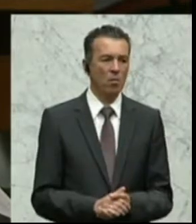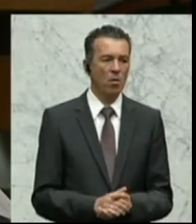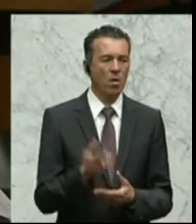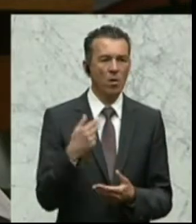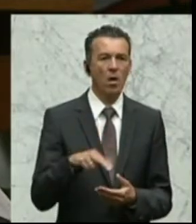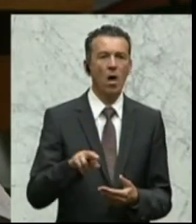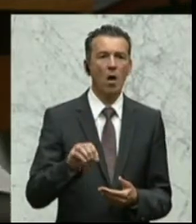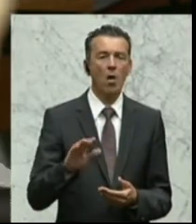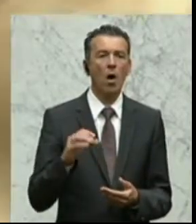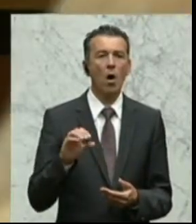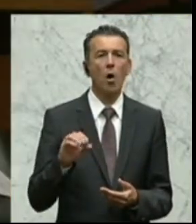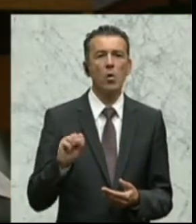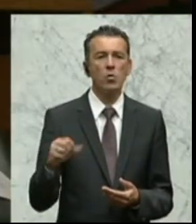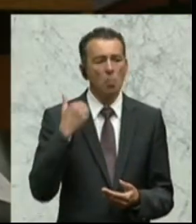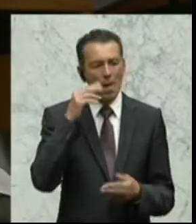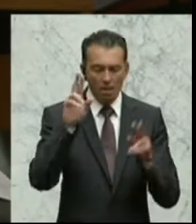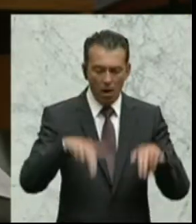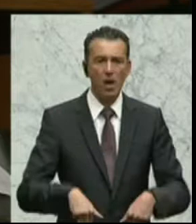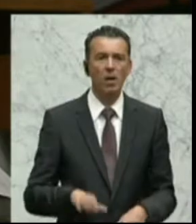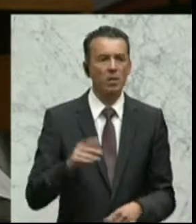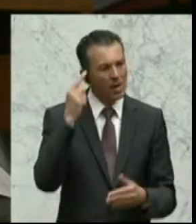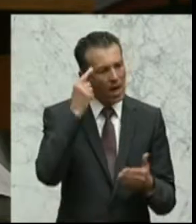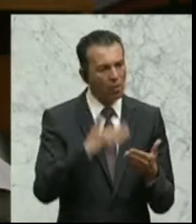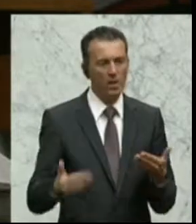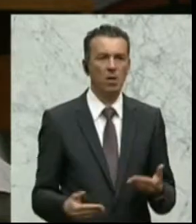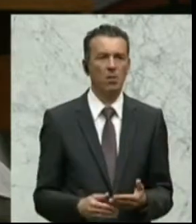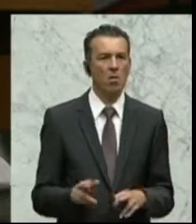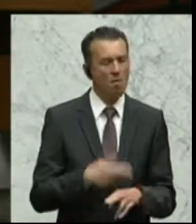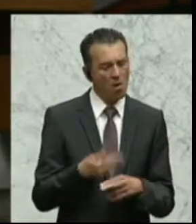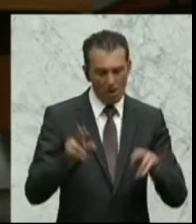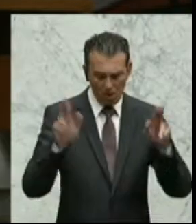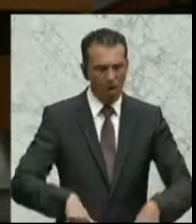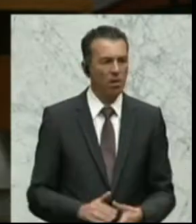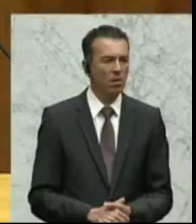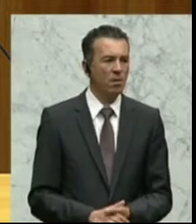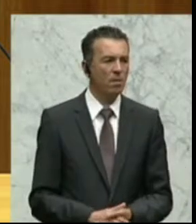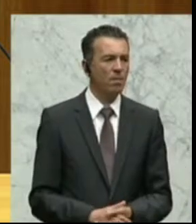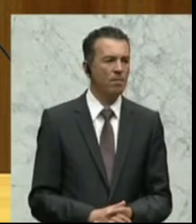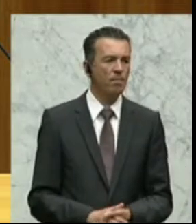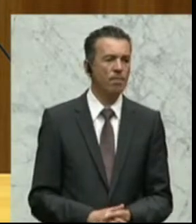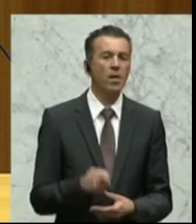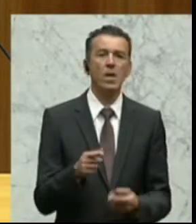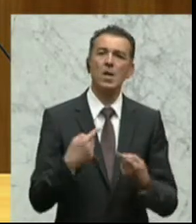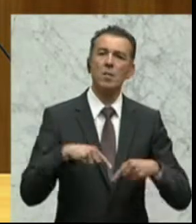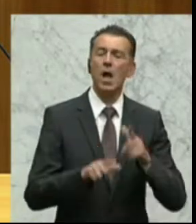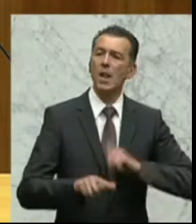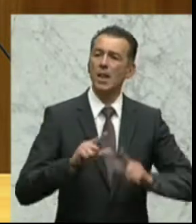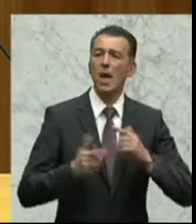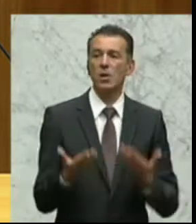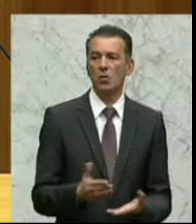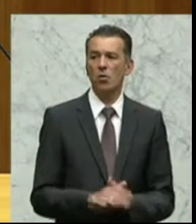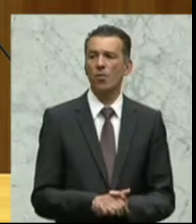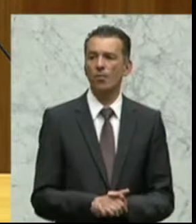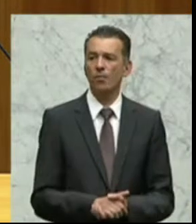in seiner Argumentation. Vollkommen recht. Und es ist in diesem Lande leider so, dass uns